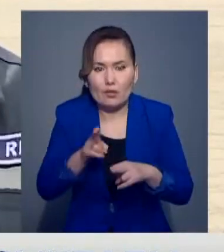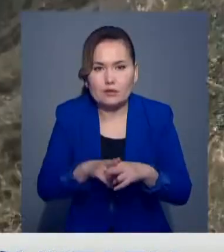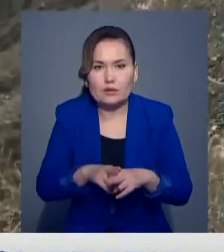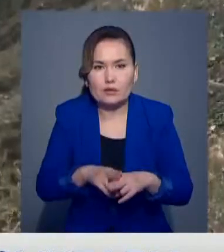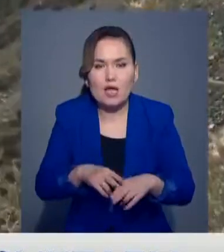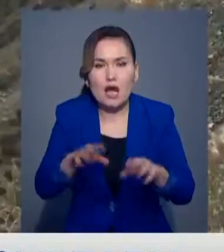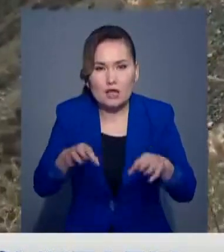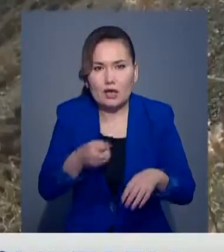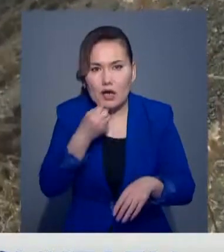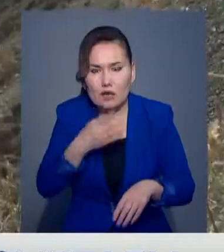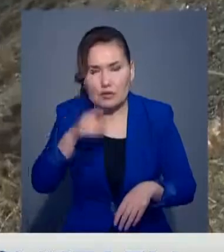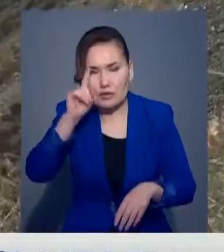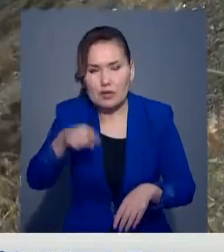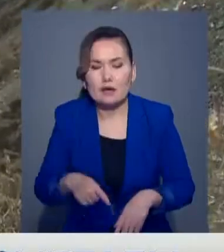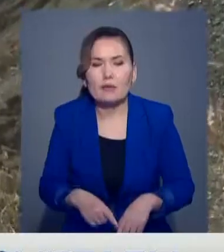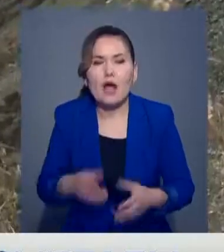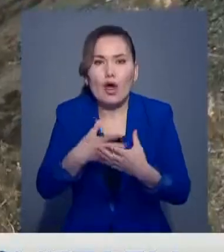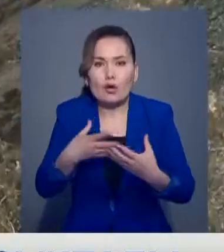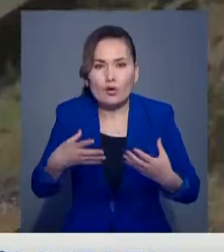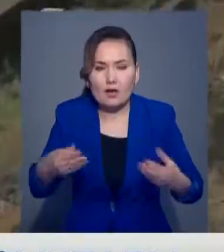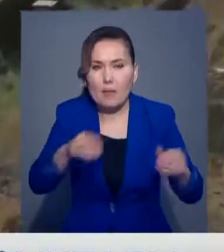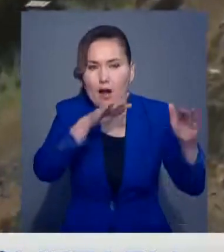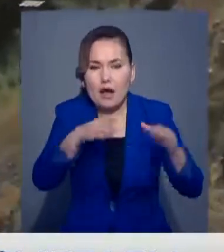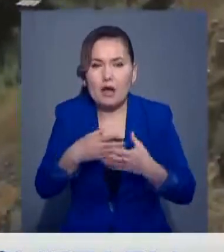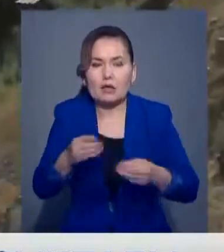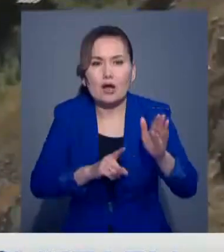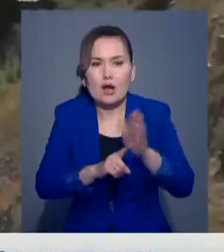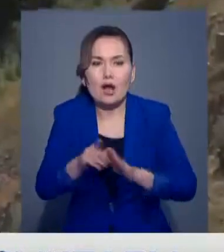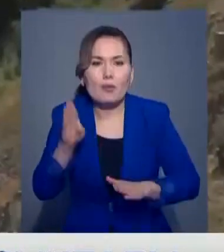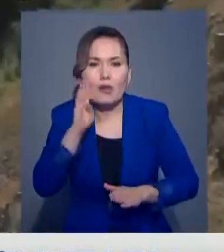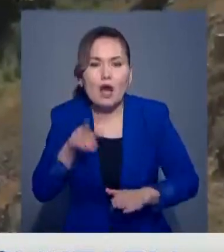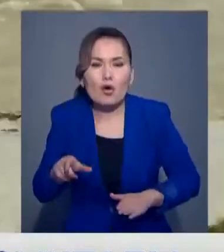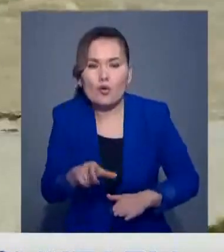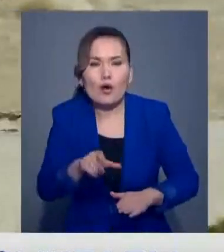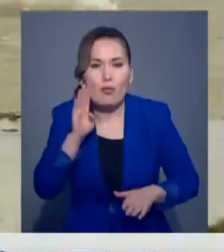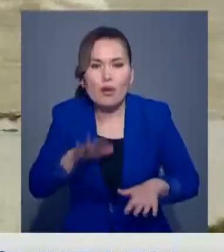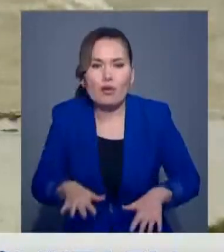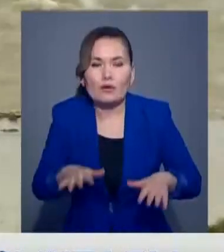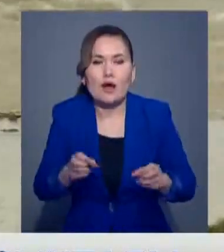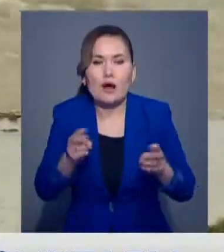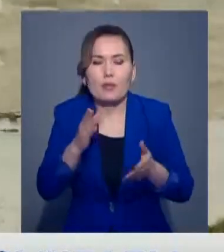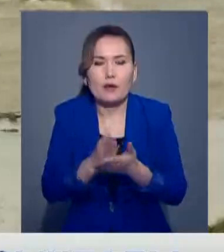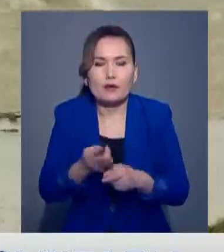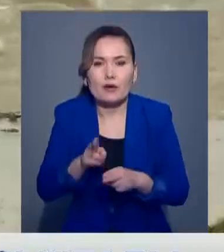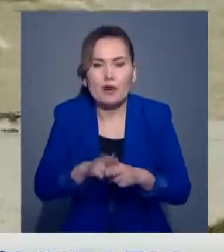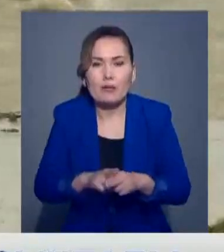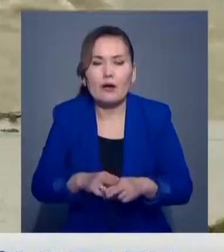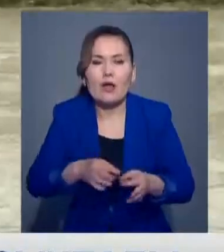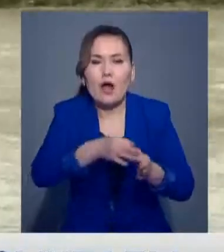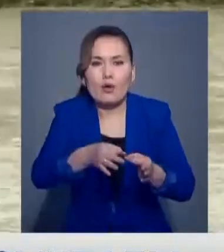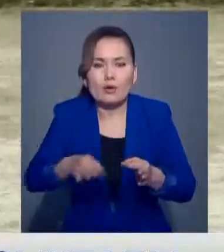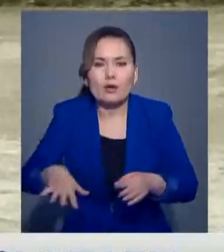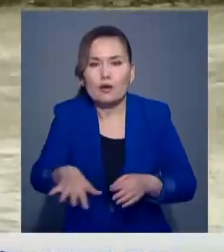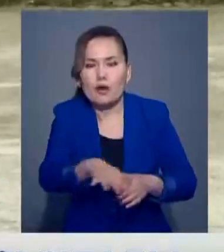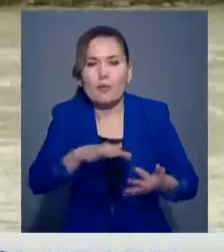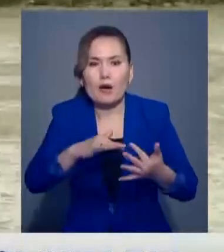біледі. Қазір тауда күн күрт жылып, қар ерісе, аймақтағы Шу, Талас, Аса өзендері арнасынан тасу қаупі бар. Сонымен қатар Қарақұндыз, Ырғайты,